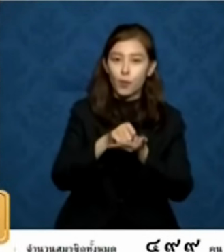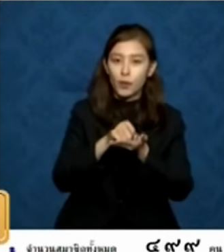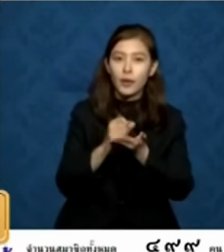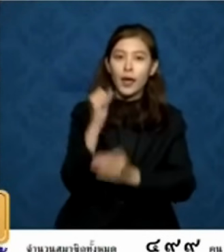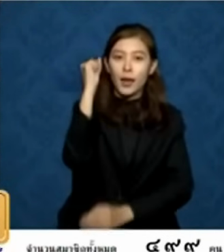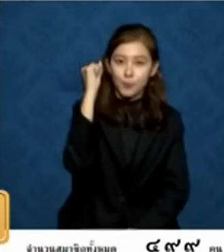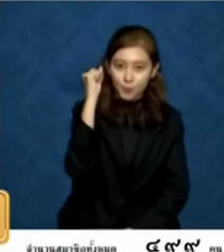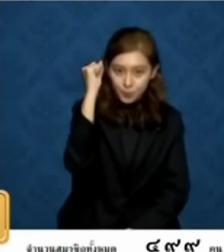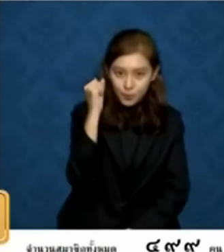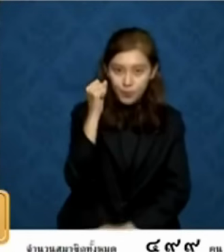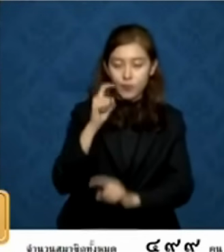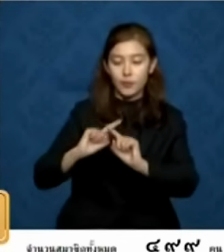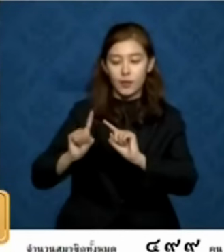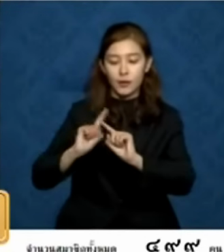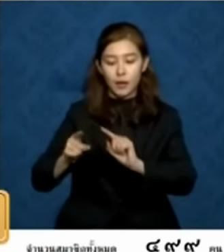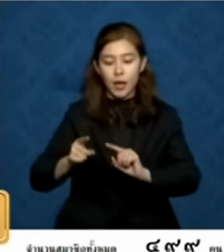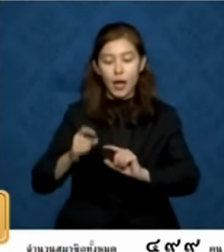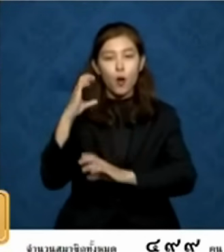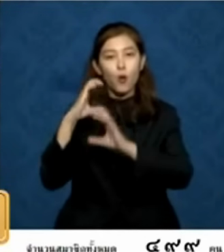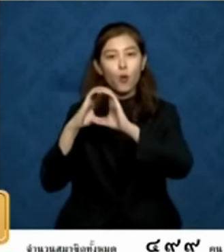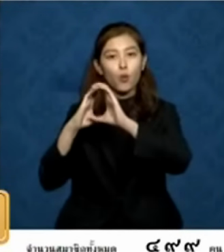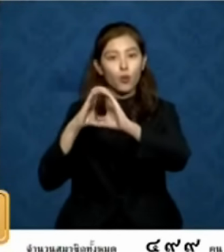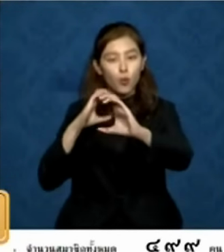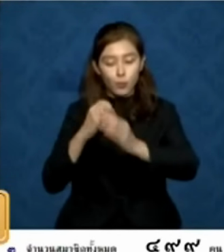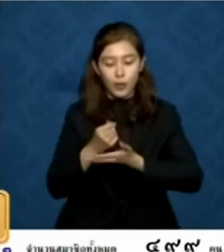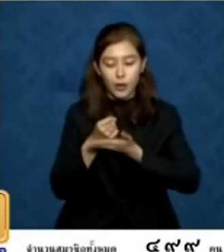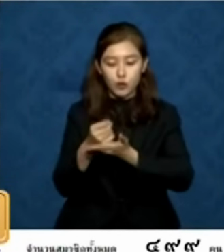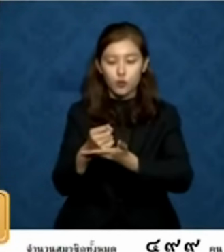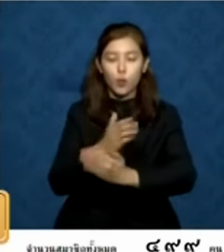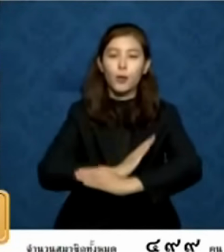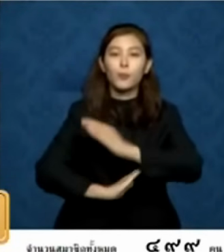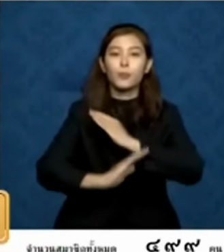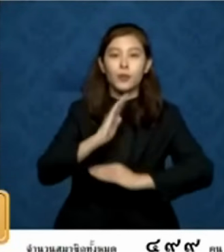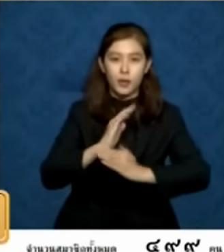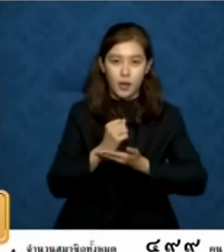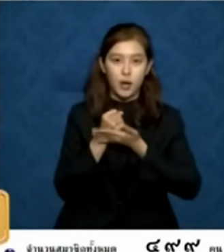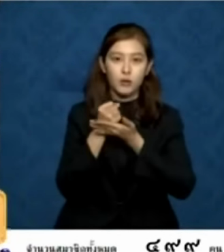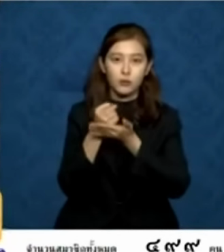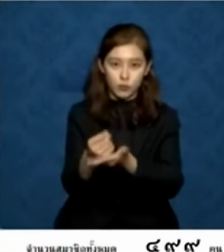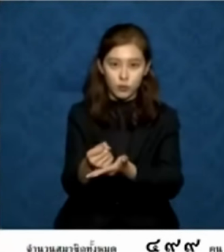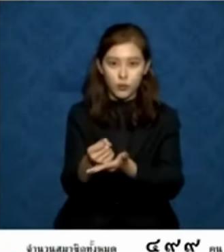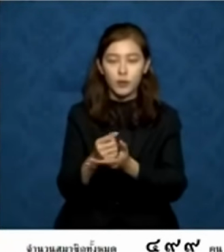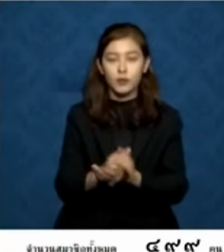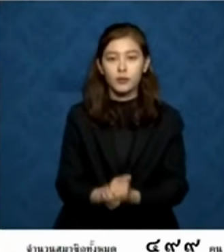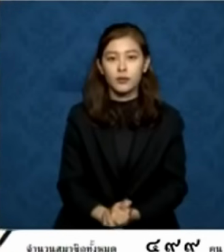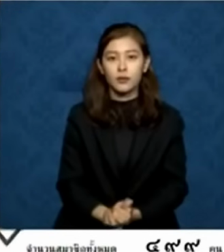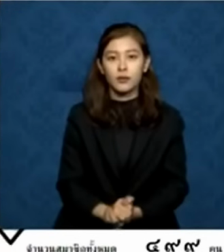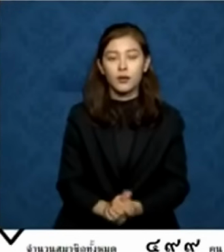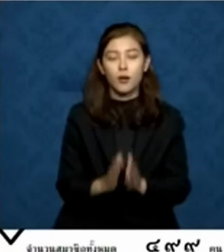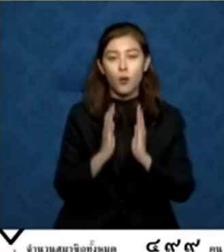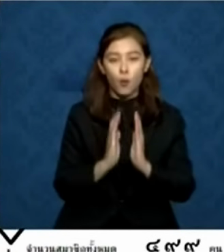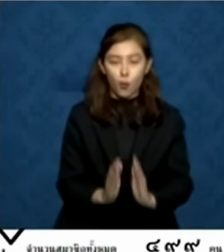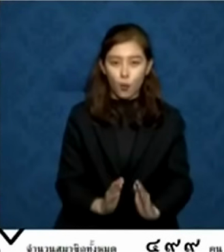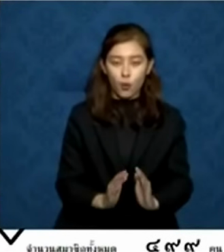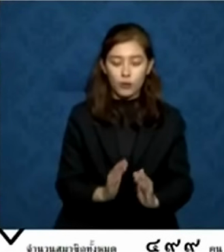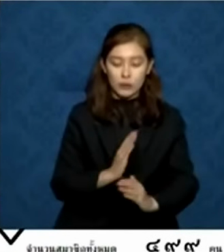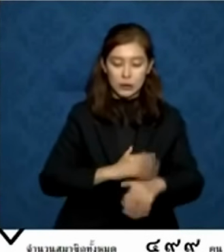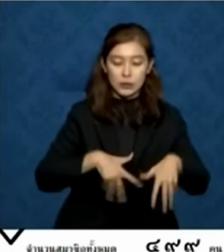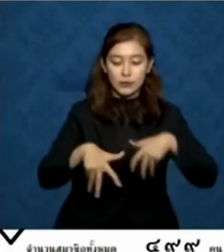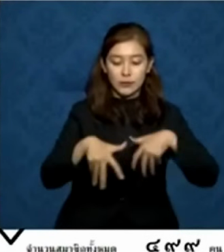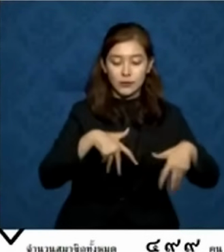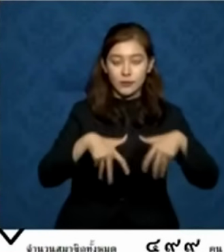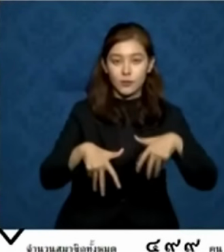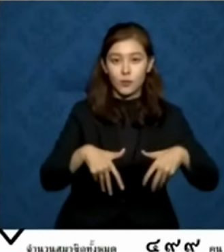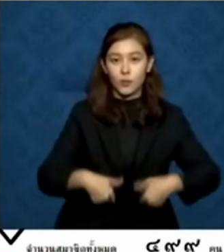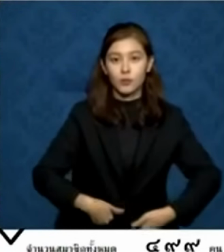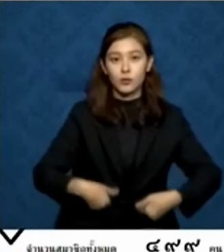พิการช่วยเหลือคุ้มครองผู้ประสบปัญหาทางสังคมพัฒนาคุณภาพชีวิตประชาชนกลุ่มเป้า